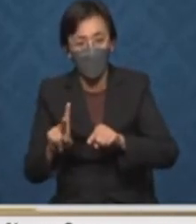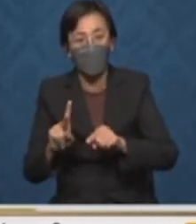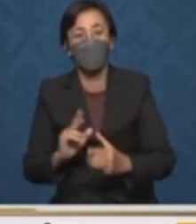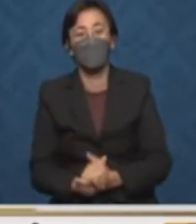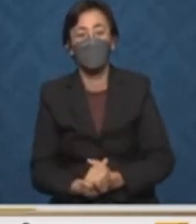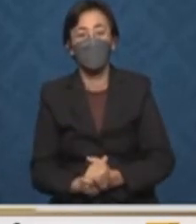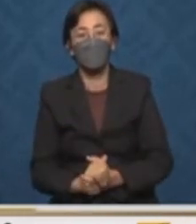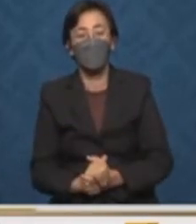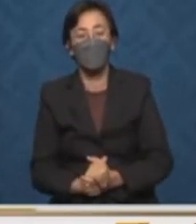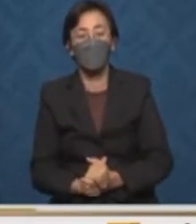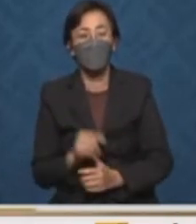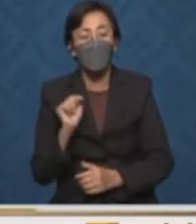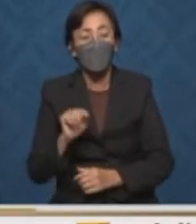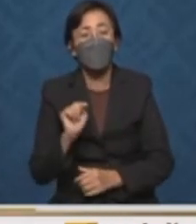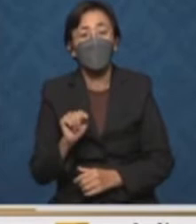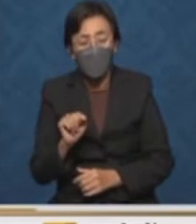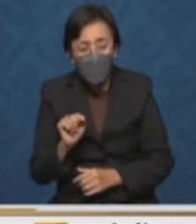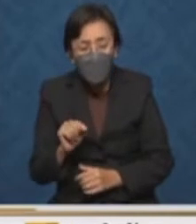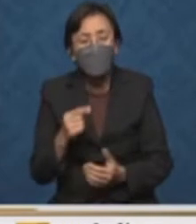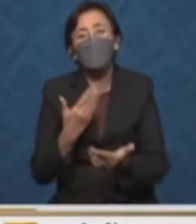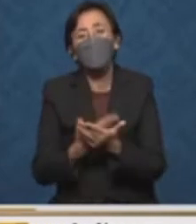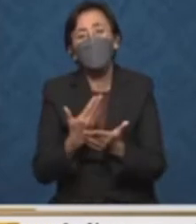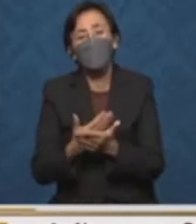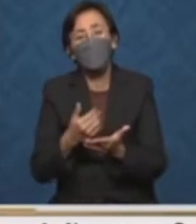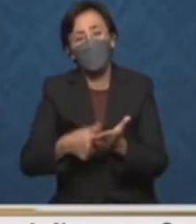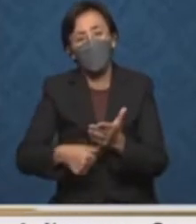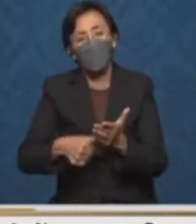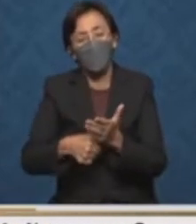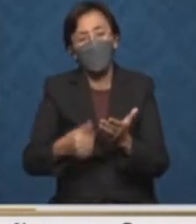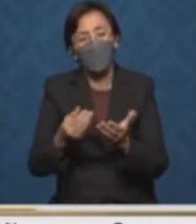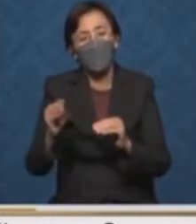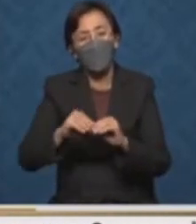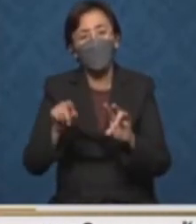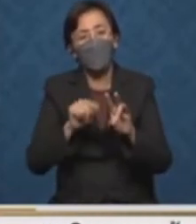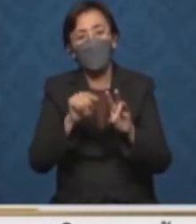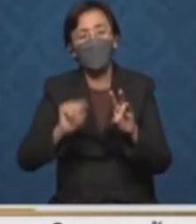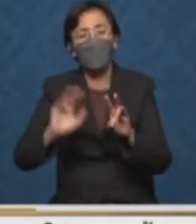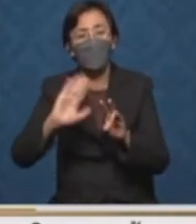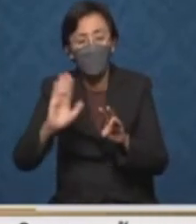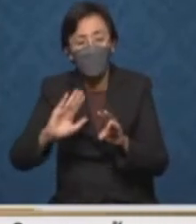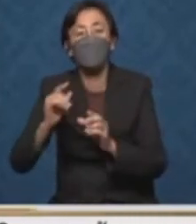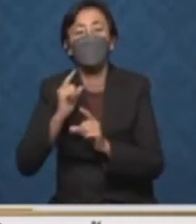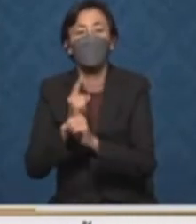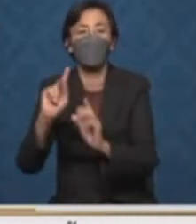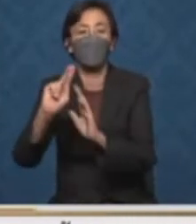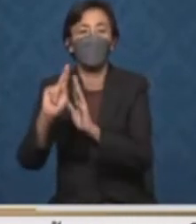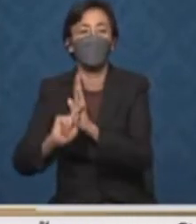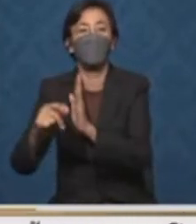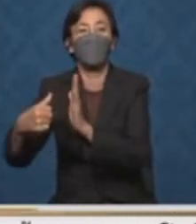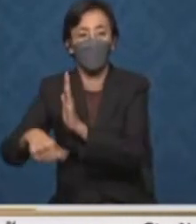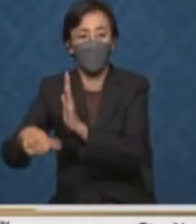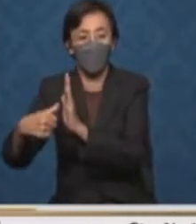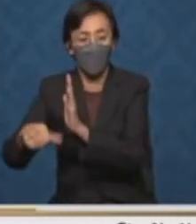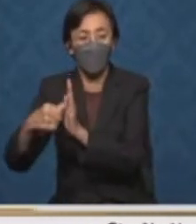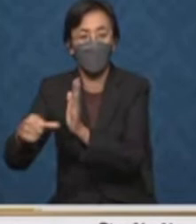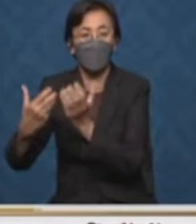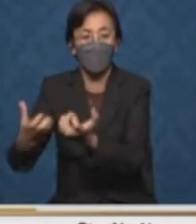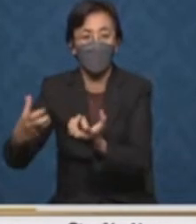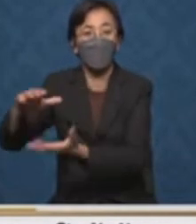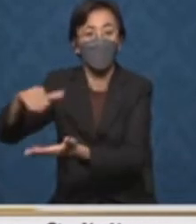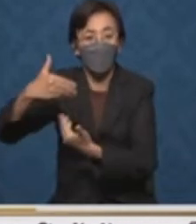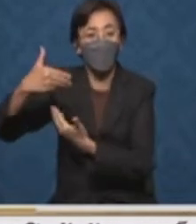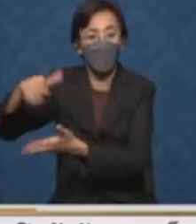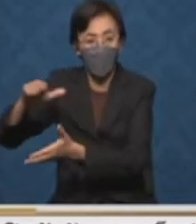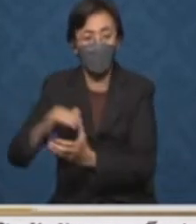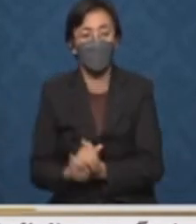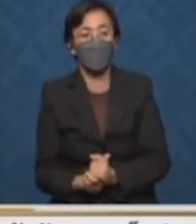ำเข้าสินค้าที่ได้รับการยกเว้นตามกฎหมายว่าด้วยพิกัดศุลกากรท่านประธานครับด้านขวามือเนี่ยคือกฎหมายที่ผมประมว